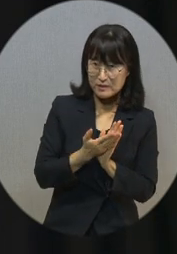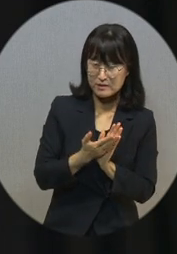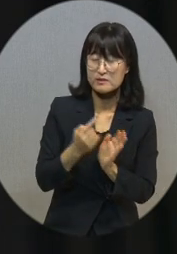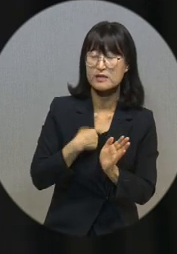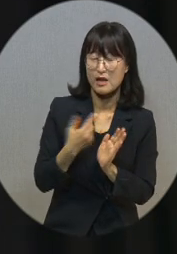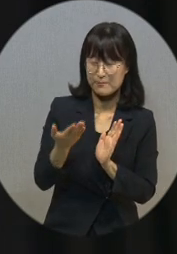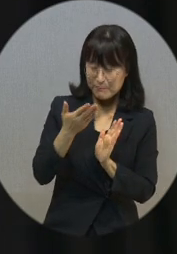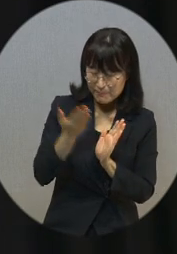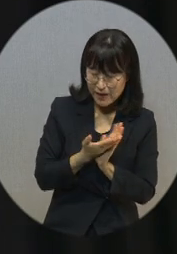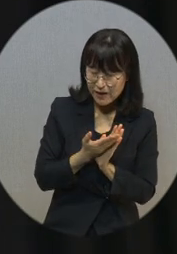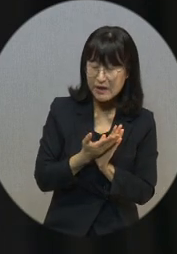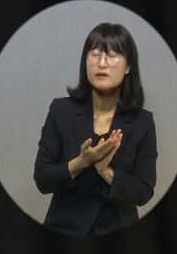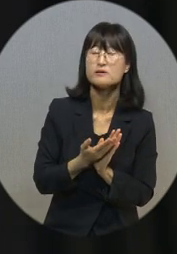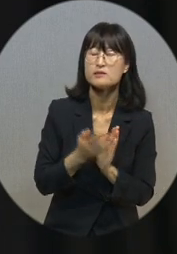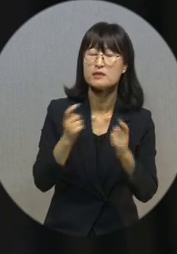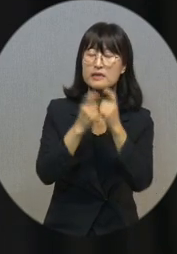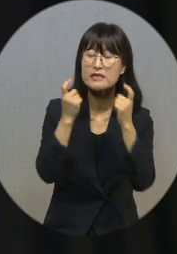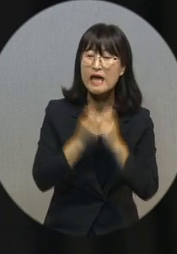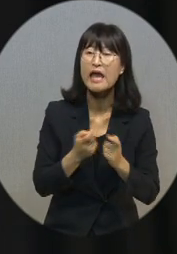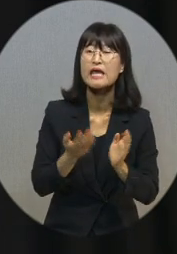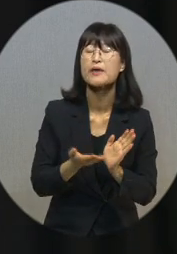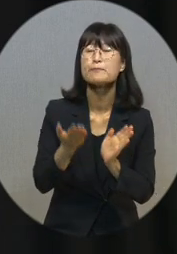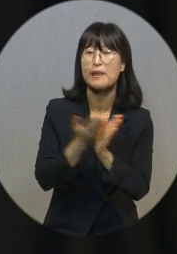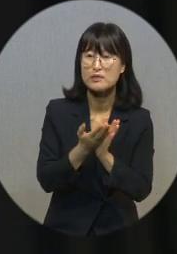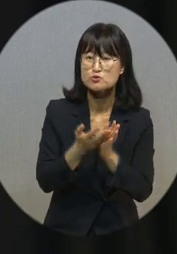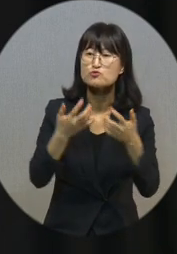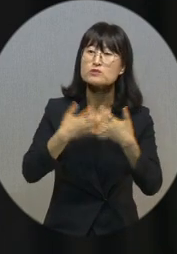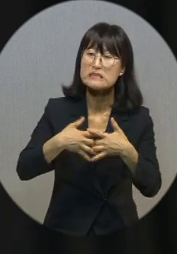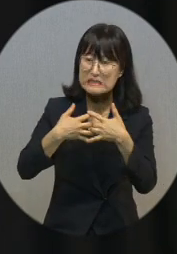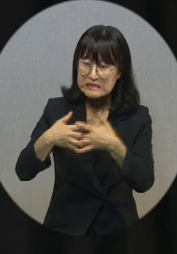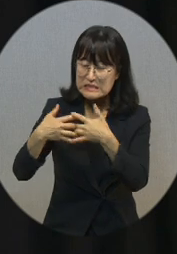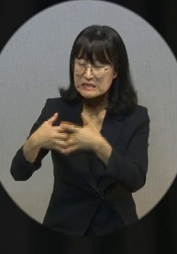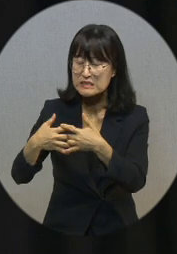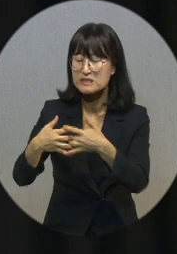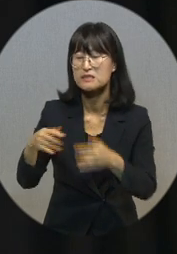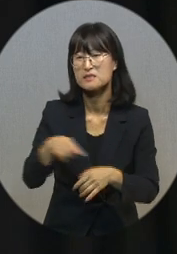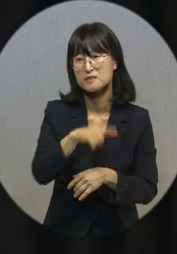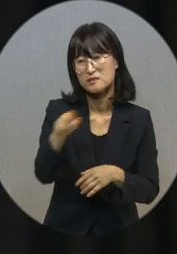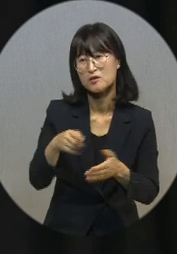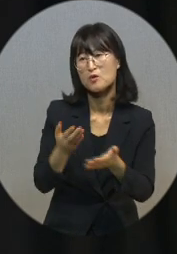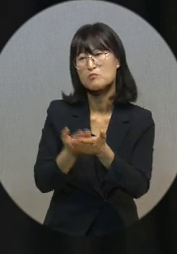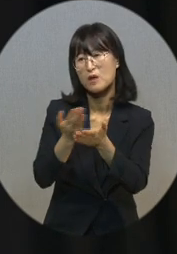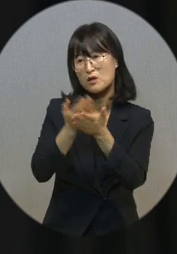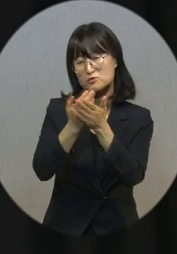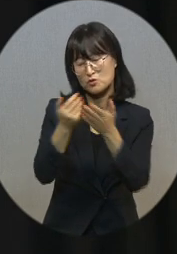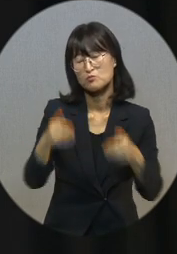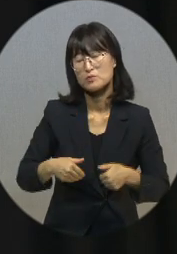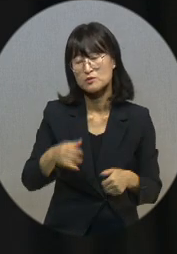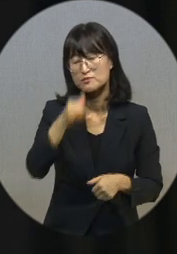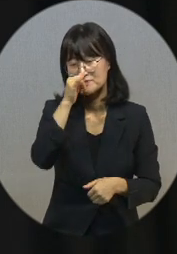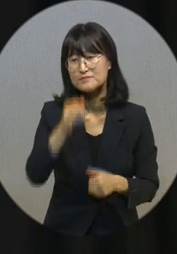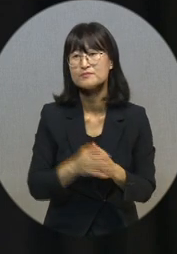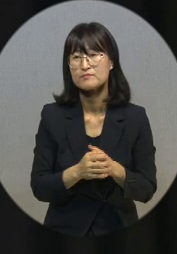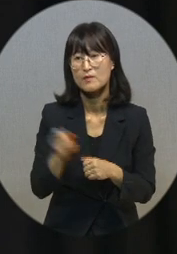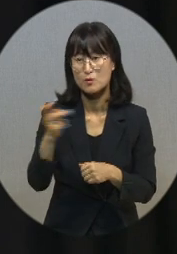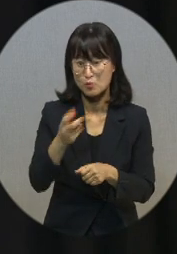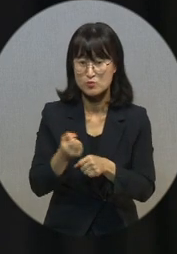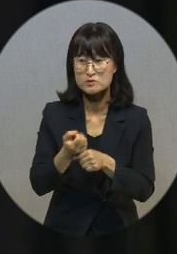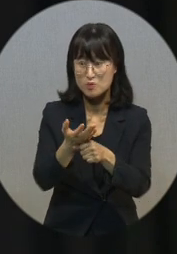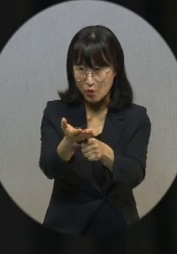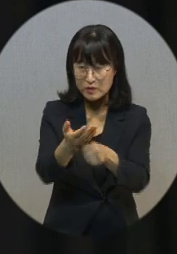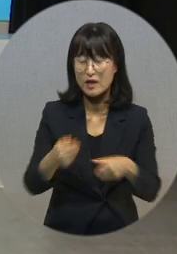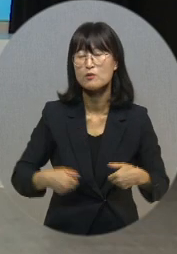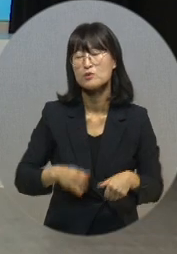맞는 그런 개인 맞춤형 보조기기가 많이 이제 발전이 되어야 될 것 같고 네. 전달이 되어야 될 것